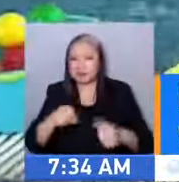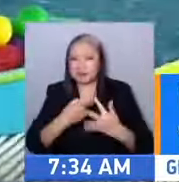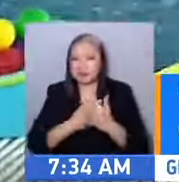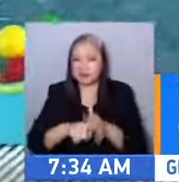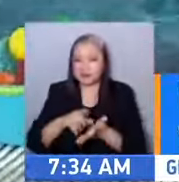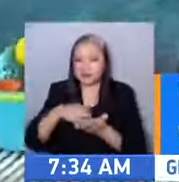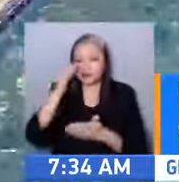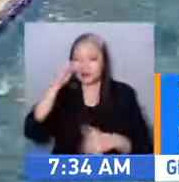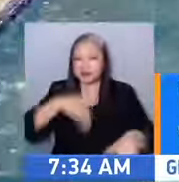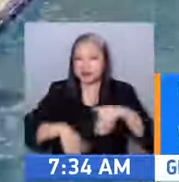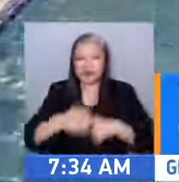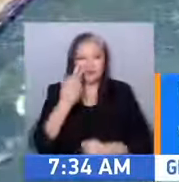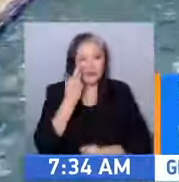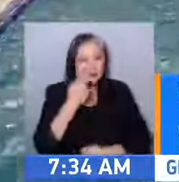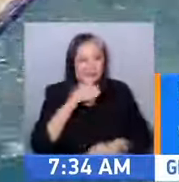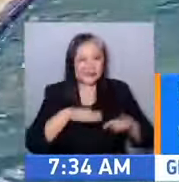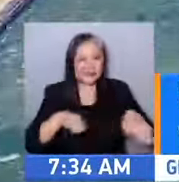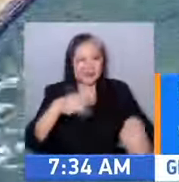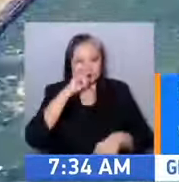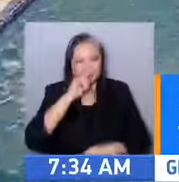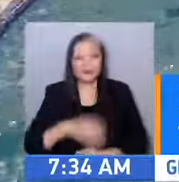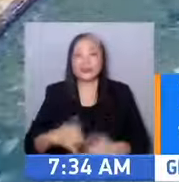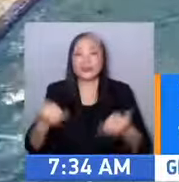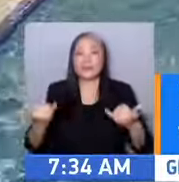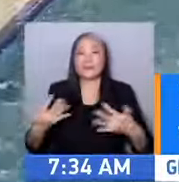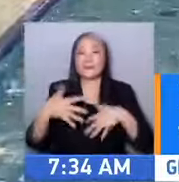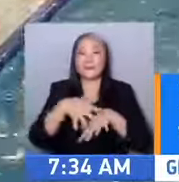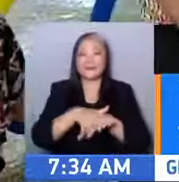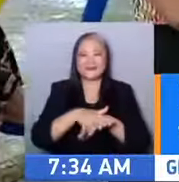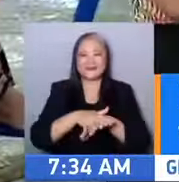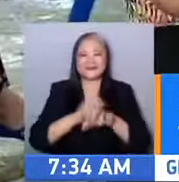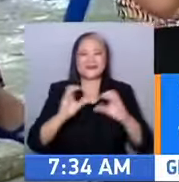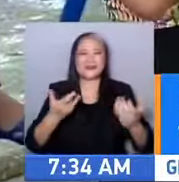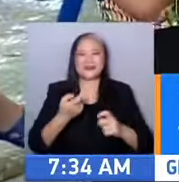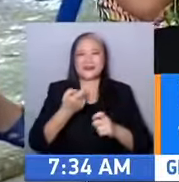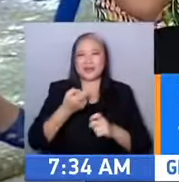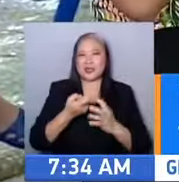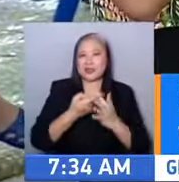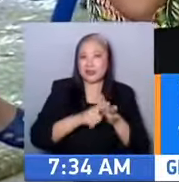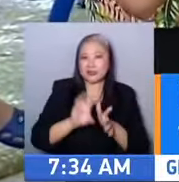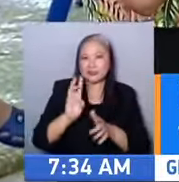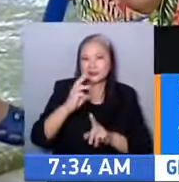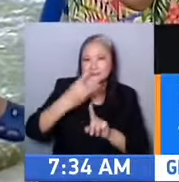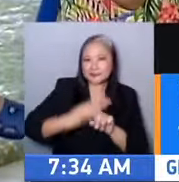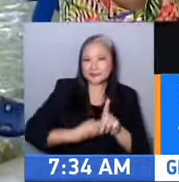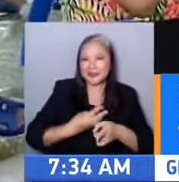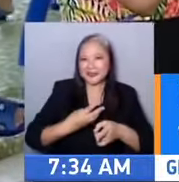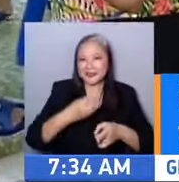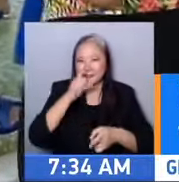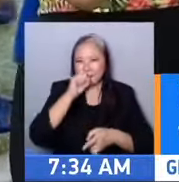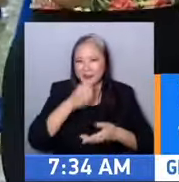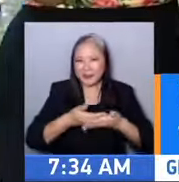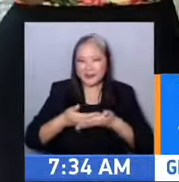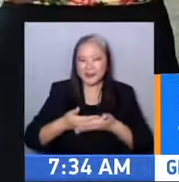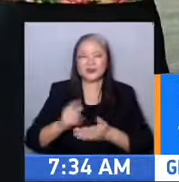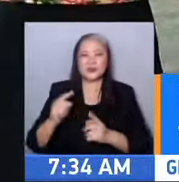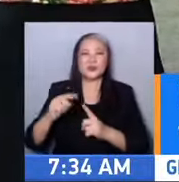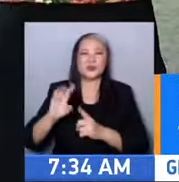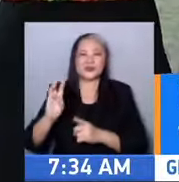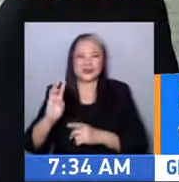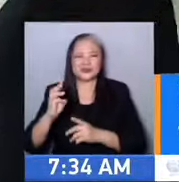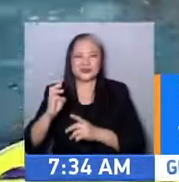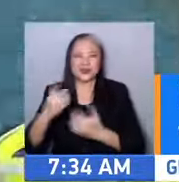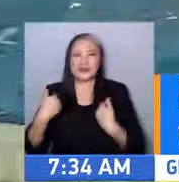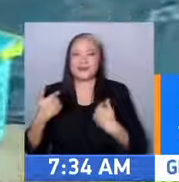eh. Ayan, actually, mixed class na to eh. Mula 6 months old and above, nagle-lesson kami dito sa Bertosada